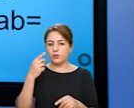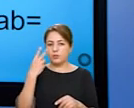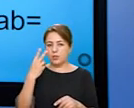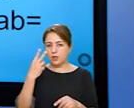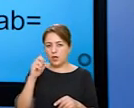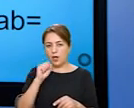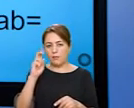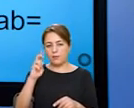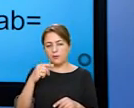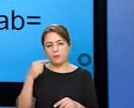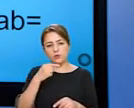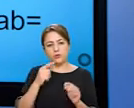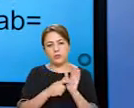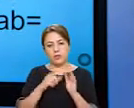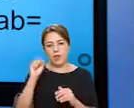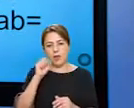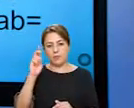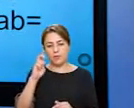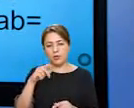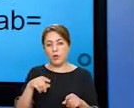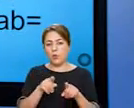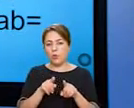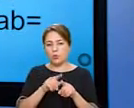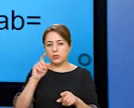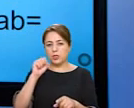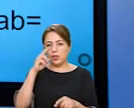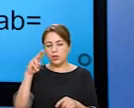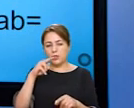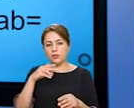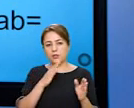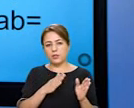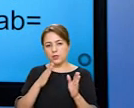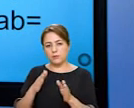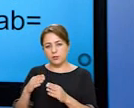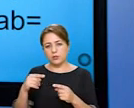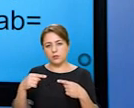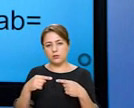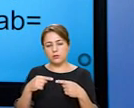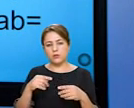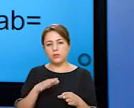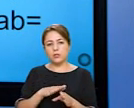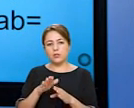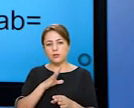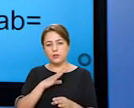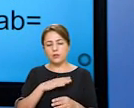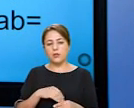2аб, минус 7аб. Оқшаш қадыларыны кетмекетлігіні доғырлап олдық. Ана енді